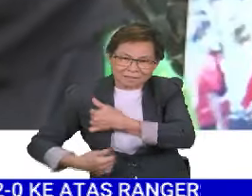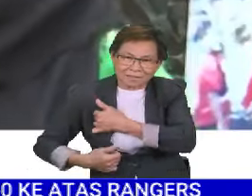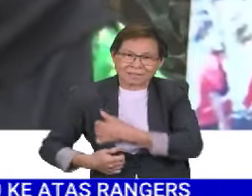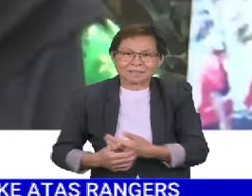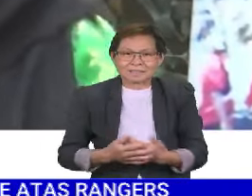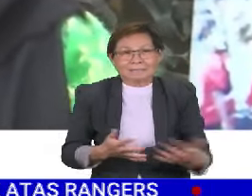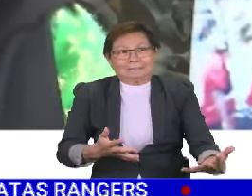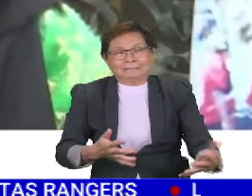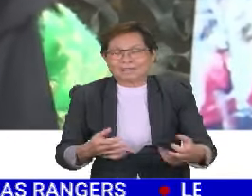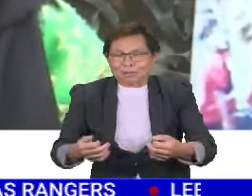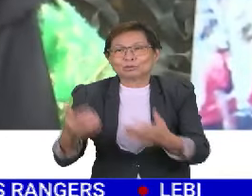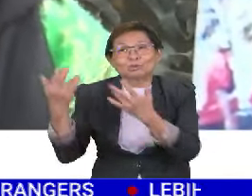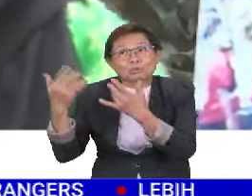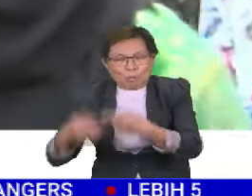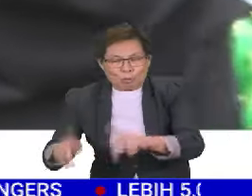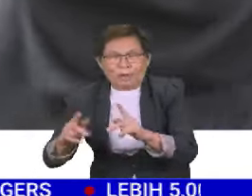Tak sabar nak tunggu peluang tu.